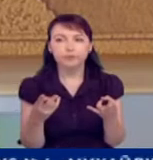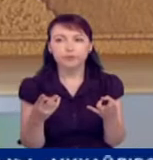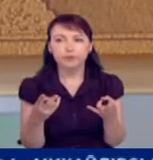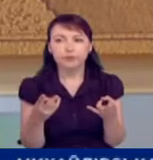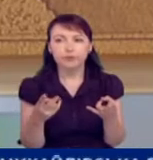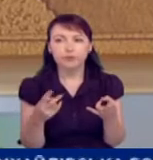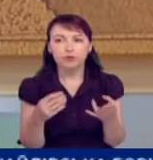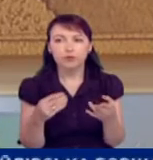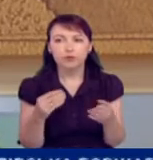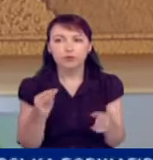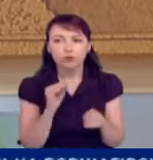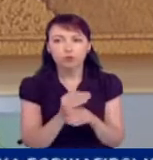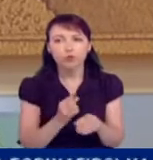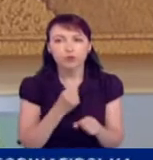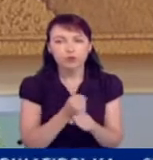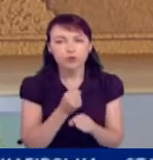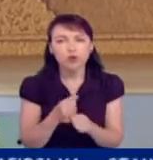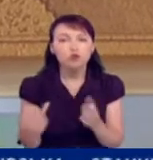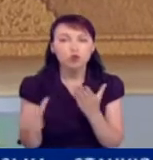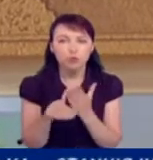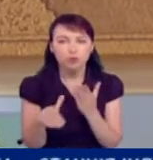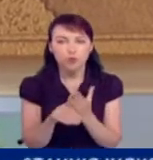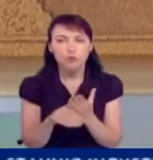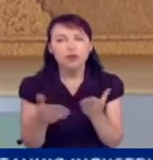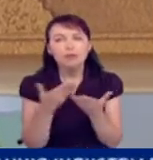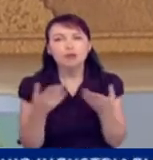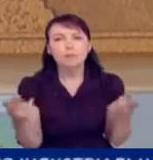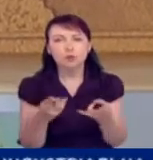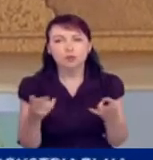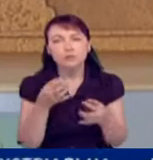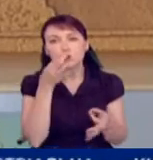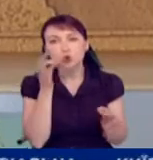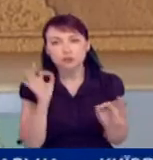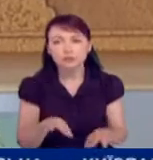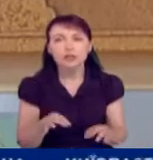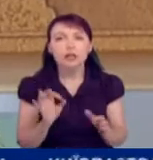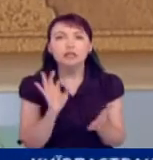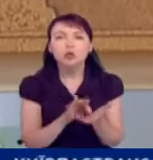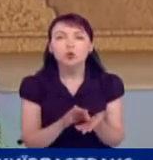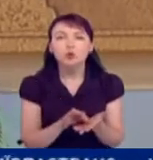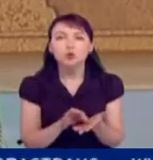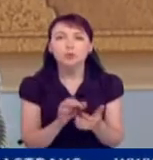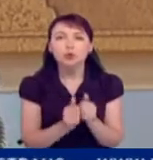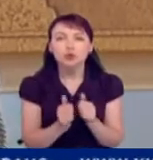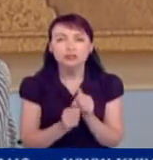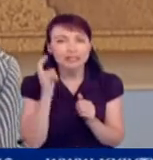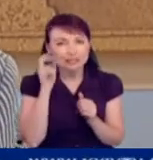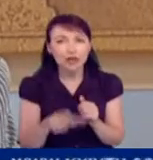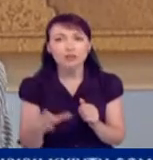допрацювання. Нам потрібна допомога, нам потрібен досвід для того, щоб кожен